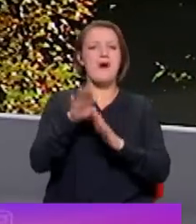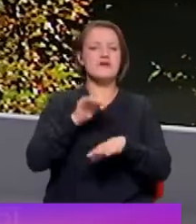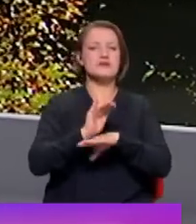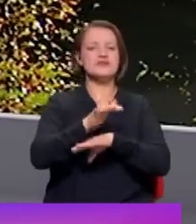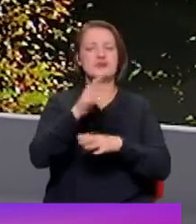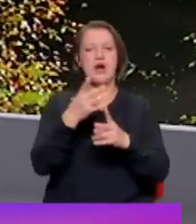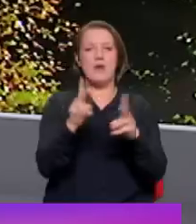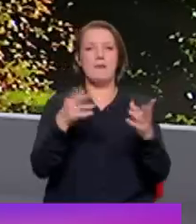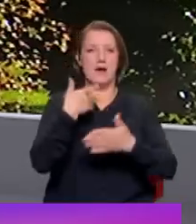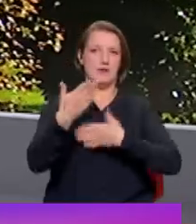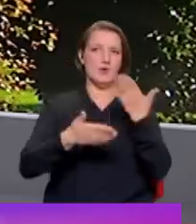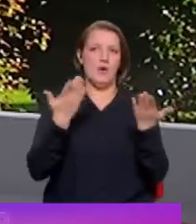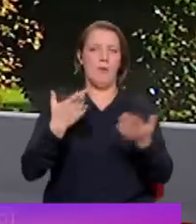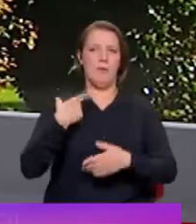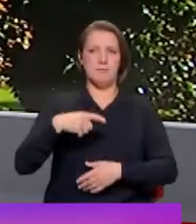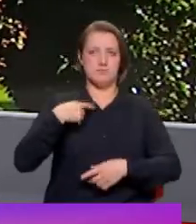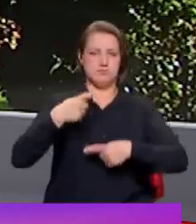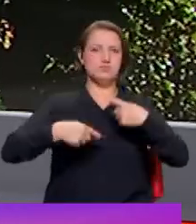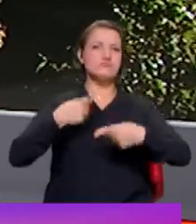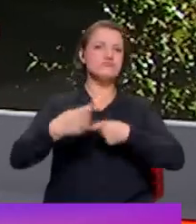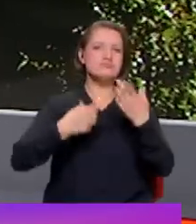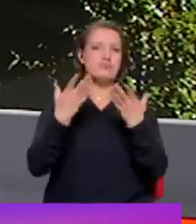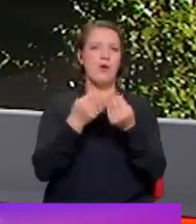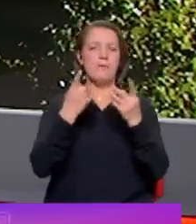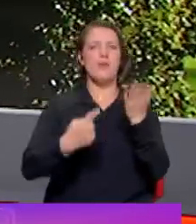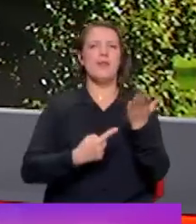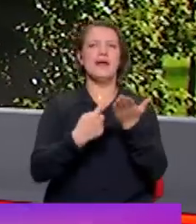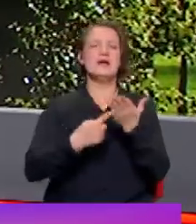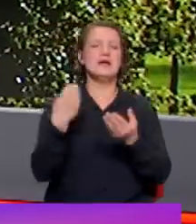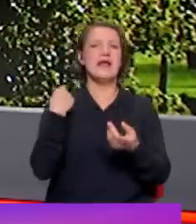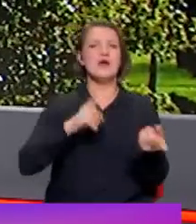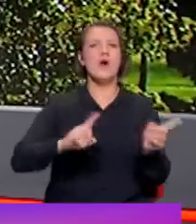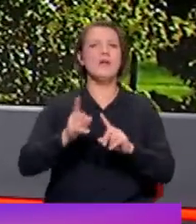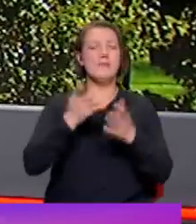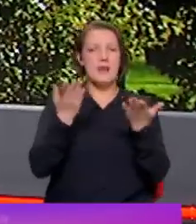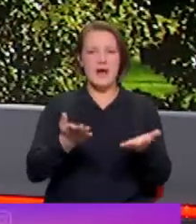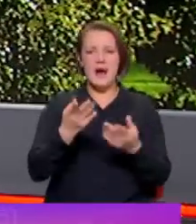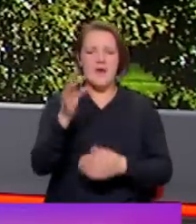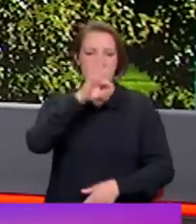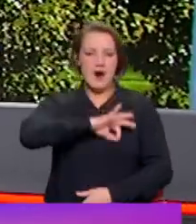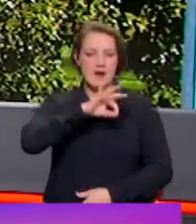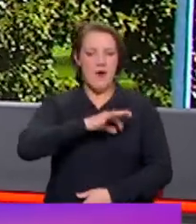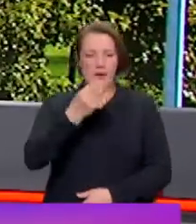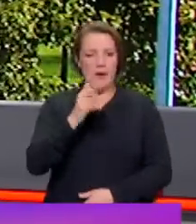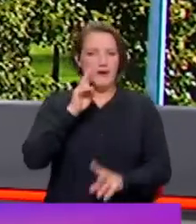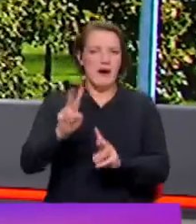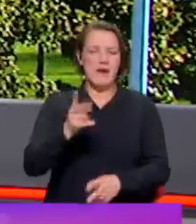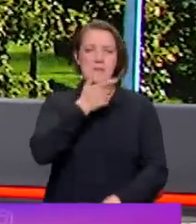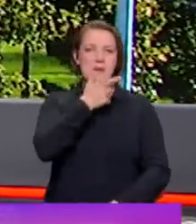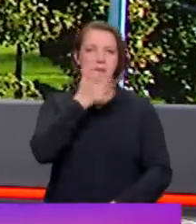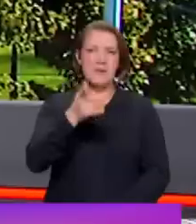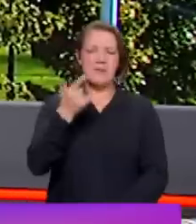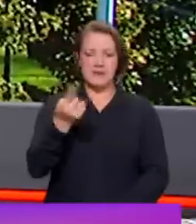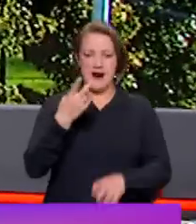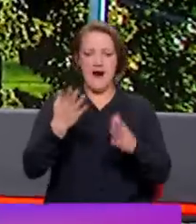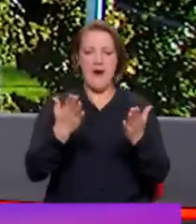bahsediyorlar özellikle Sürdürülebilir olan bu teknolojik yeni yöntemlerin işe yaradığını görelim mesela Bodrum'da Bu bize